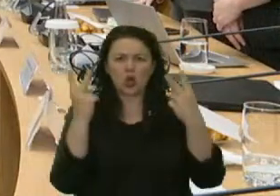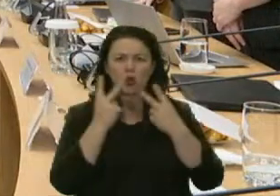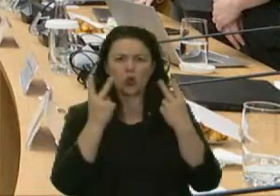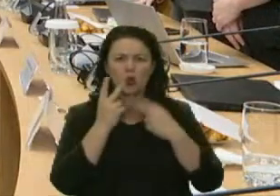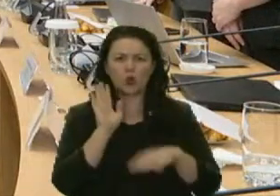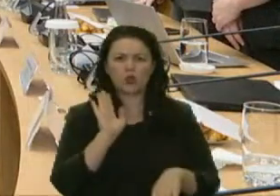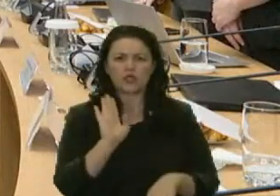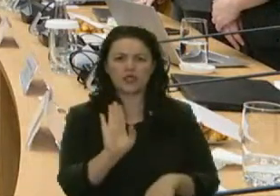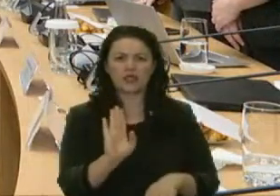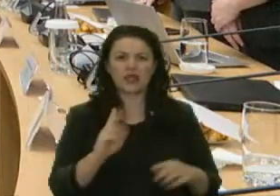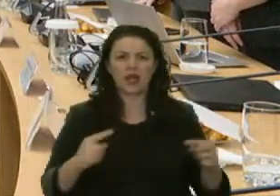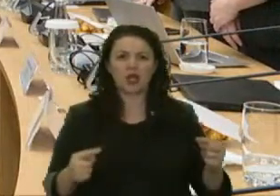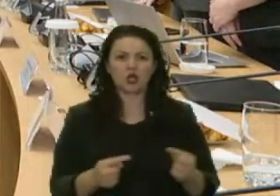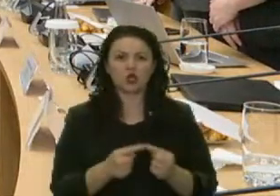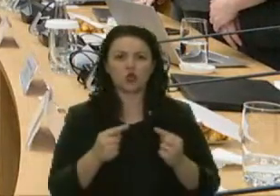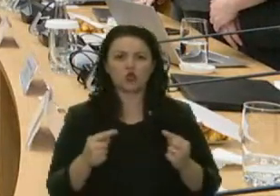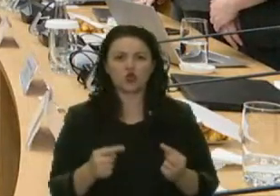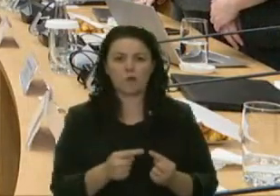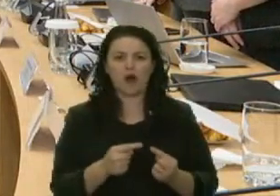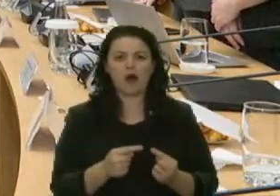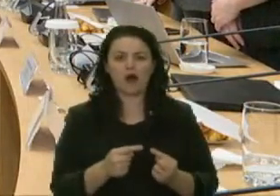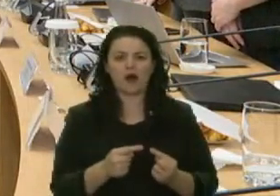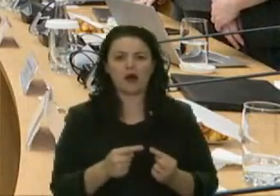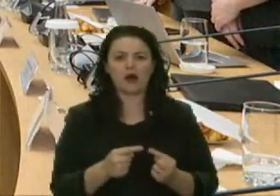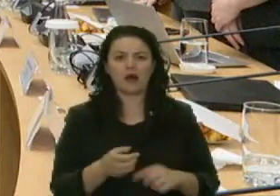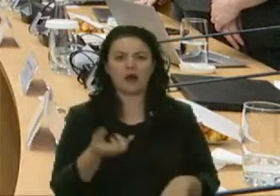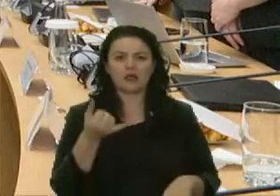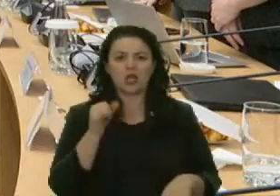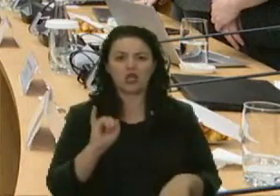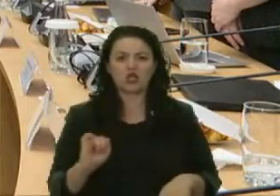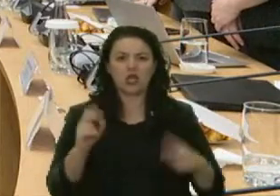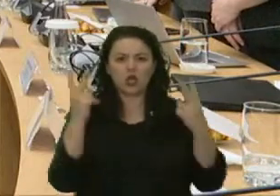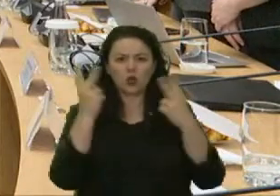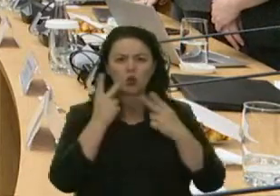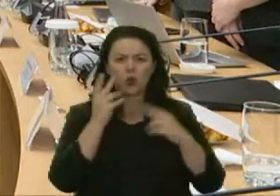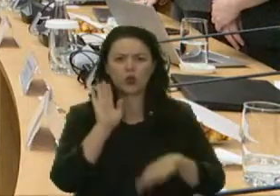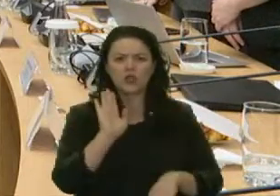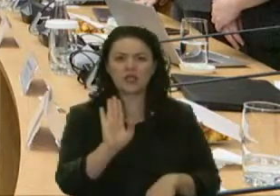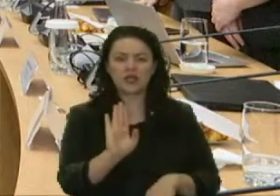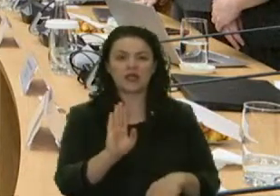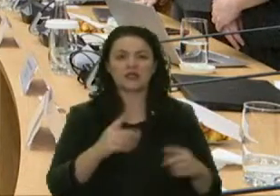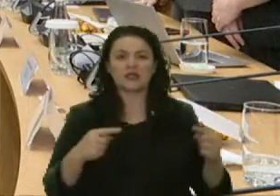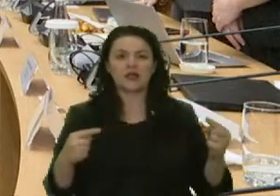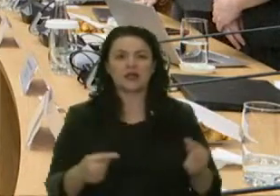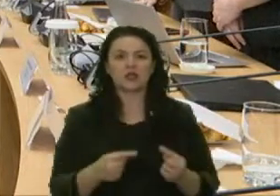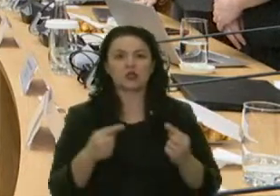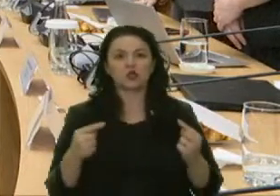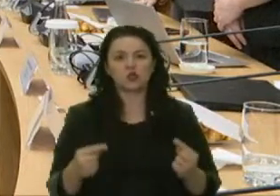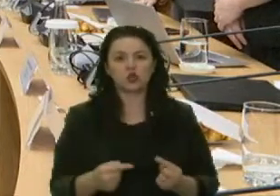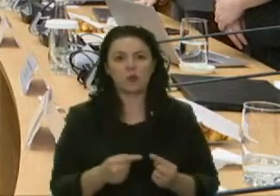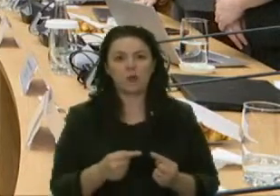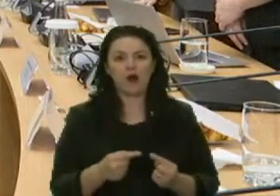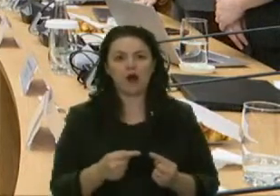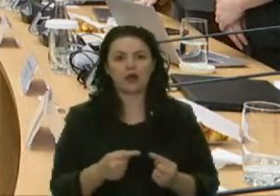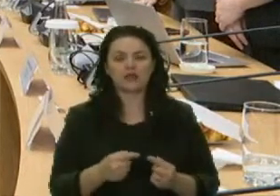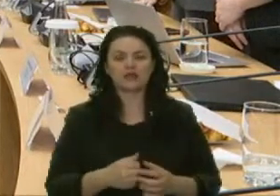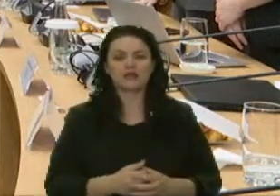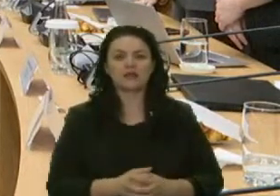și cruzii tăi dușmani și cruzii tăi